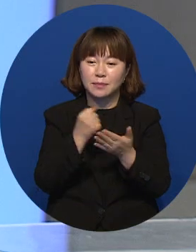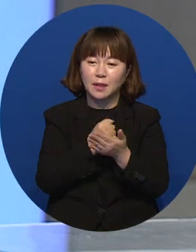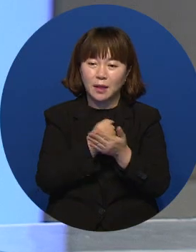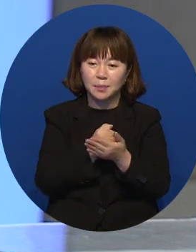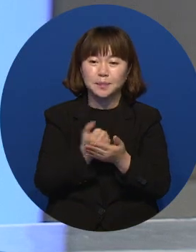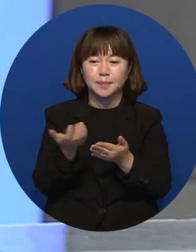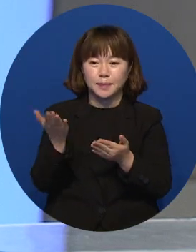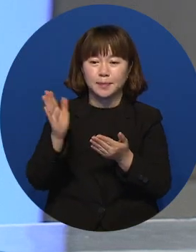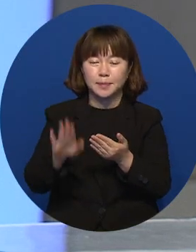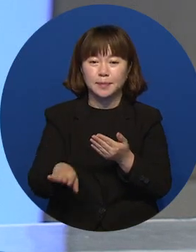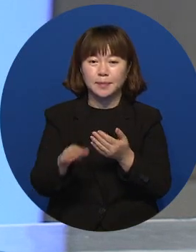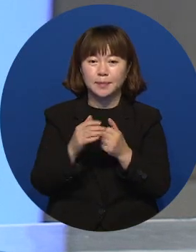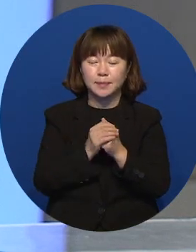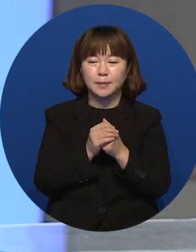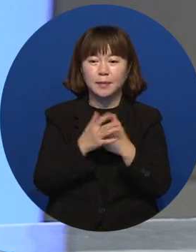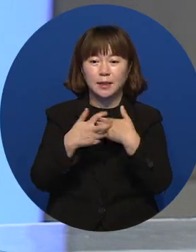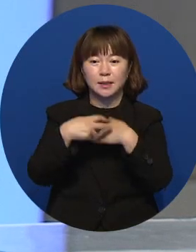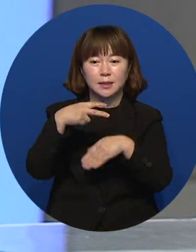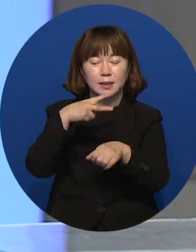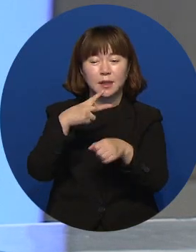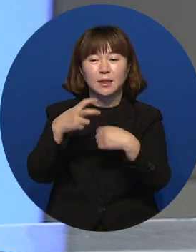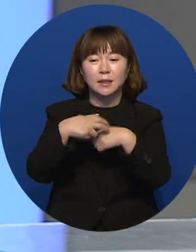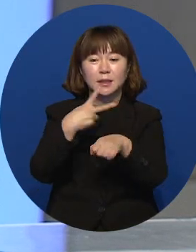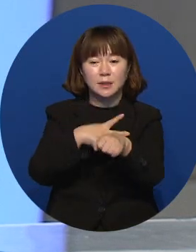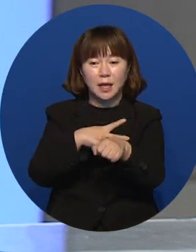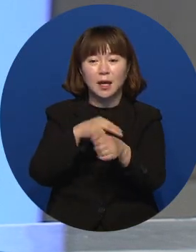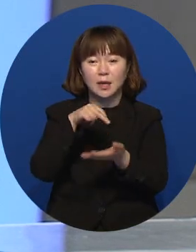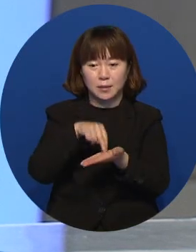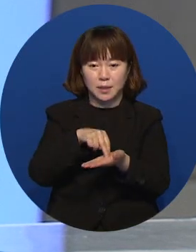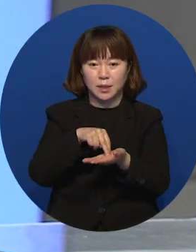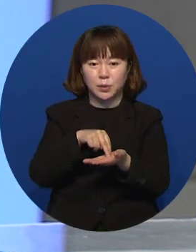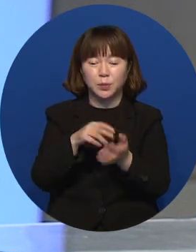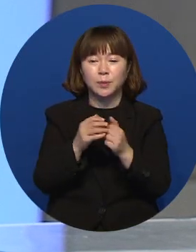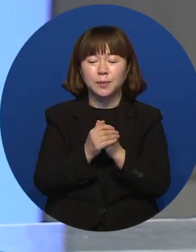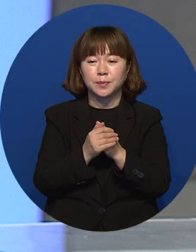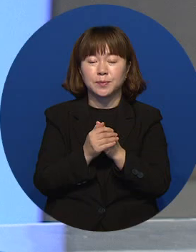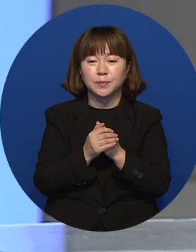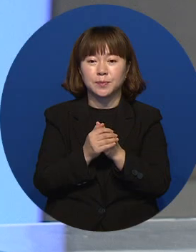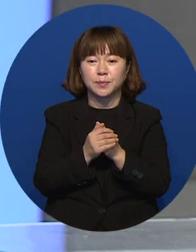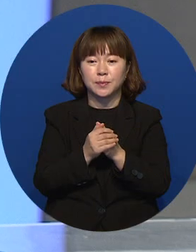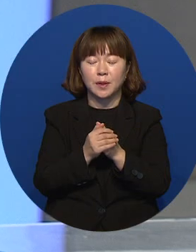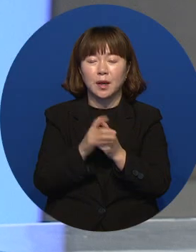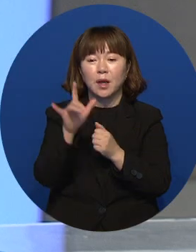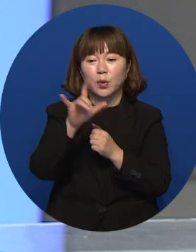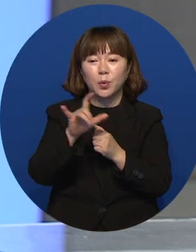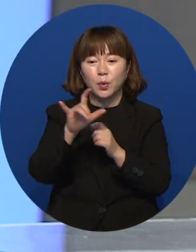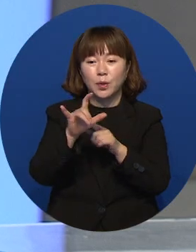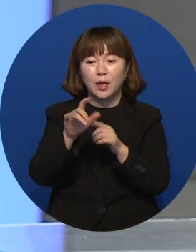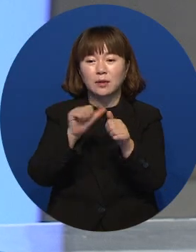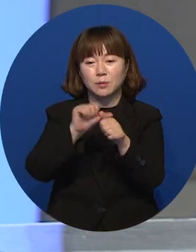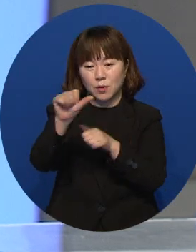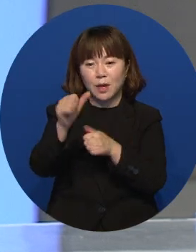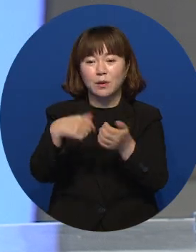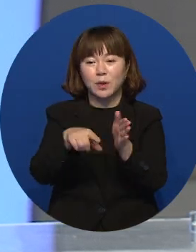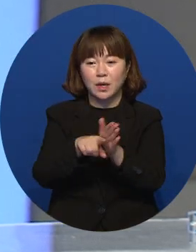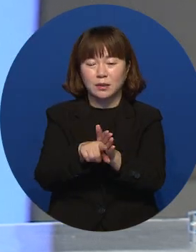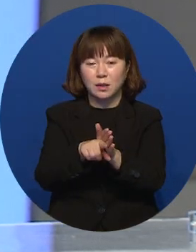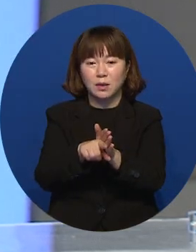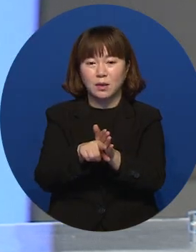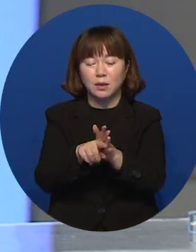어쨌든 의사로써 또 의료인 있어 그 이 크로나 함께 이겨내기 위해서 의 사회나